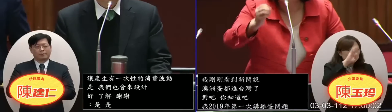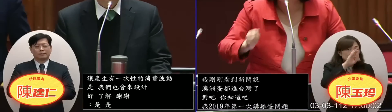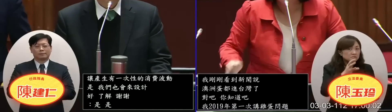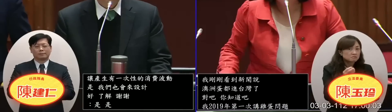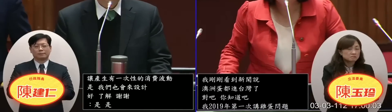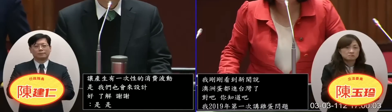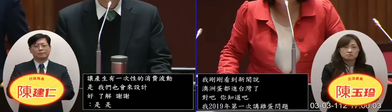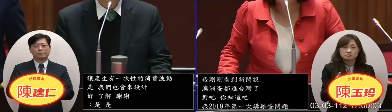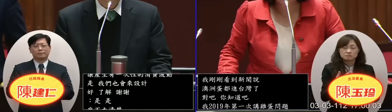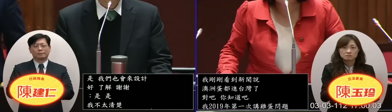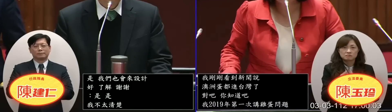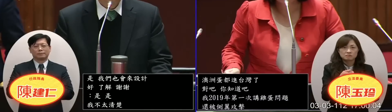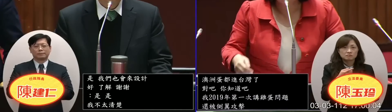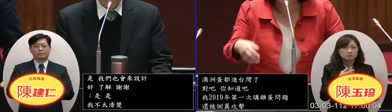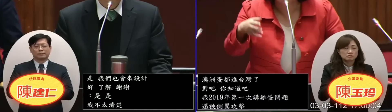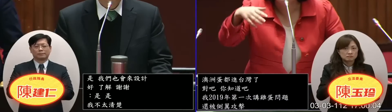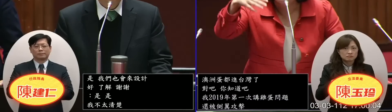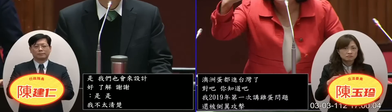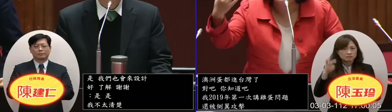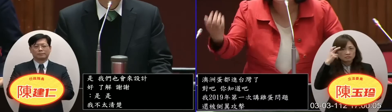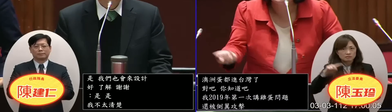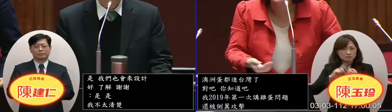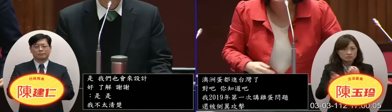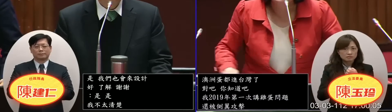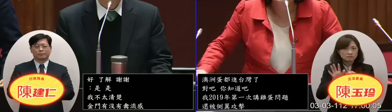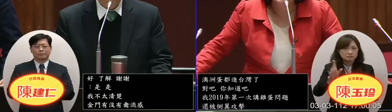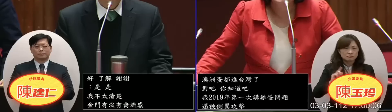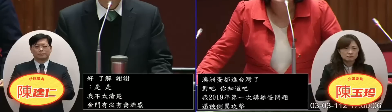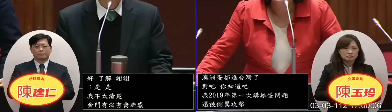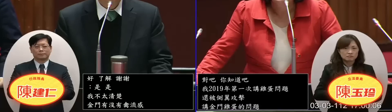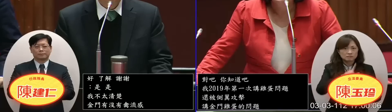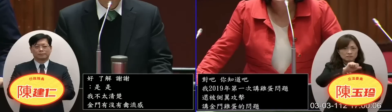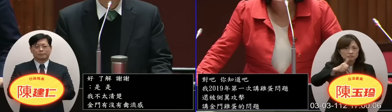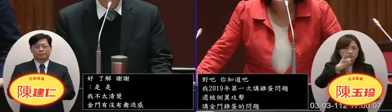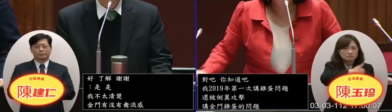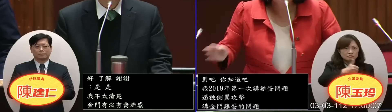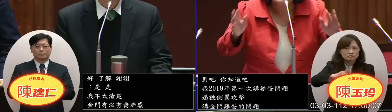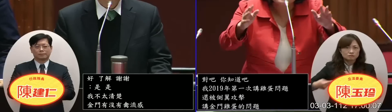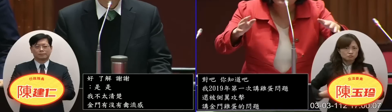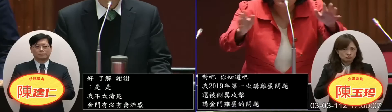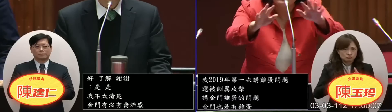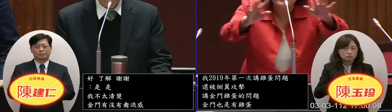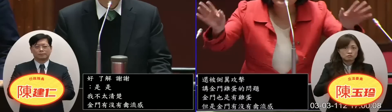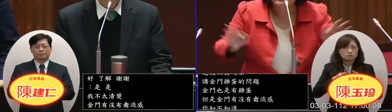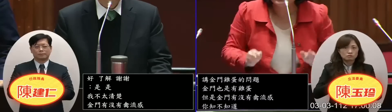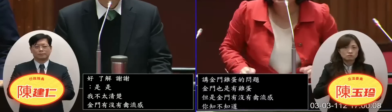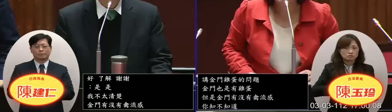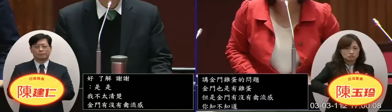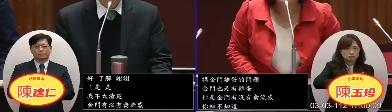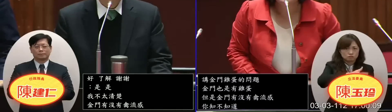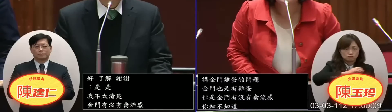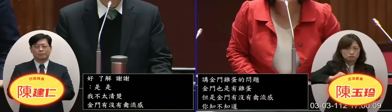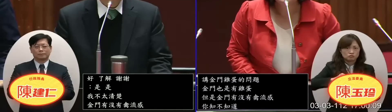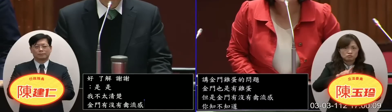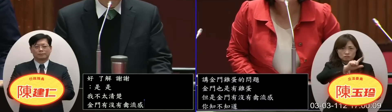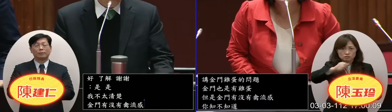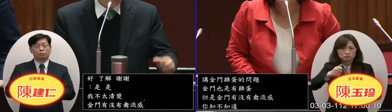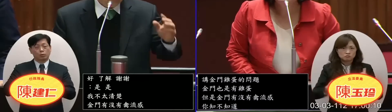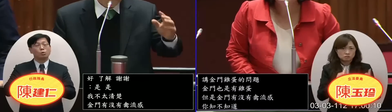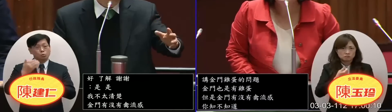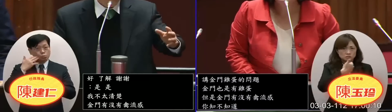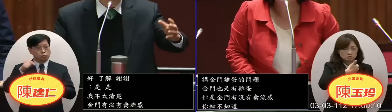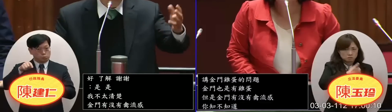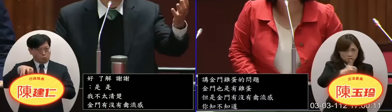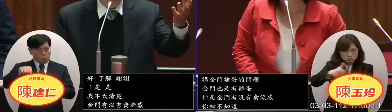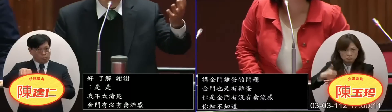你知道金门这个？你不知道宪法有这个货要畅其流这个规定，一国之内货物应许自由流通的规定。 对，如果